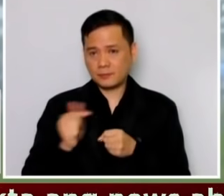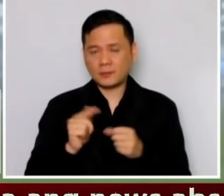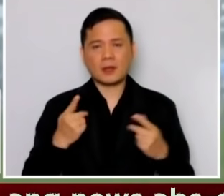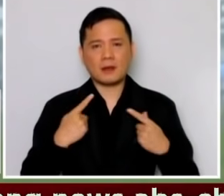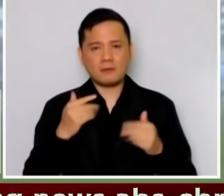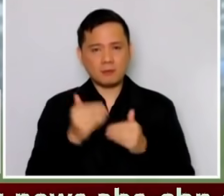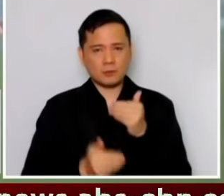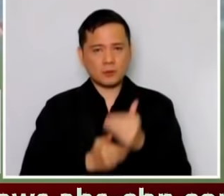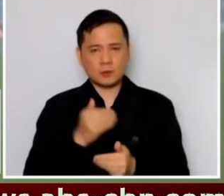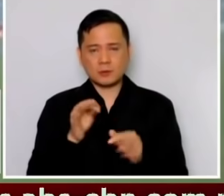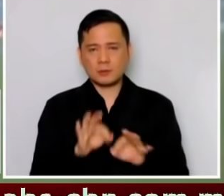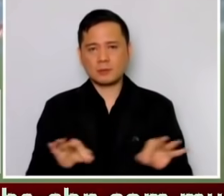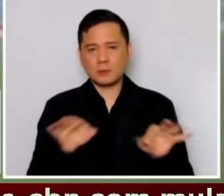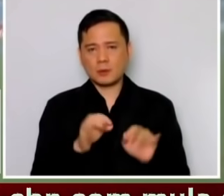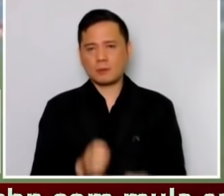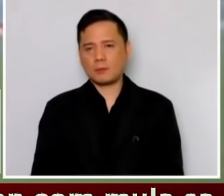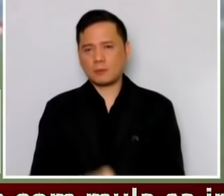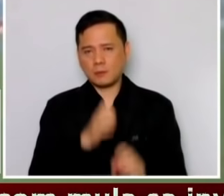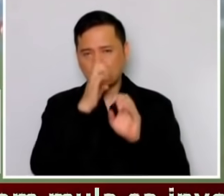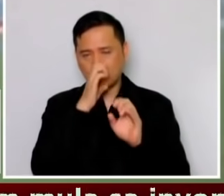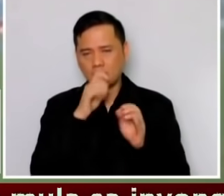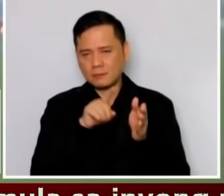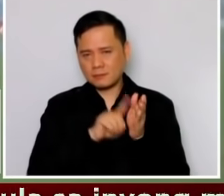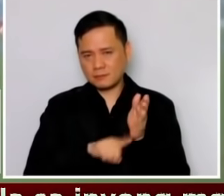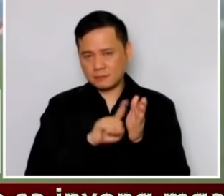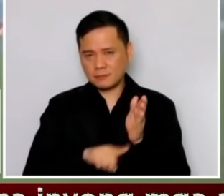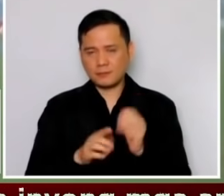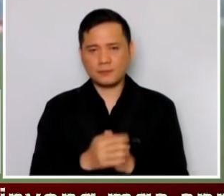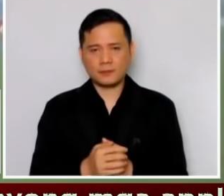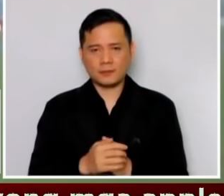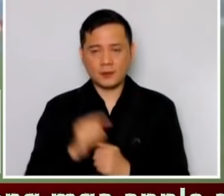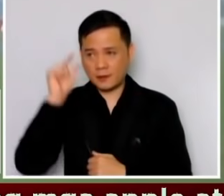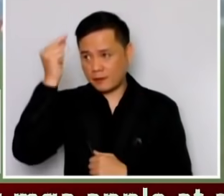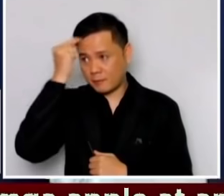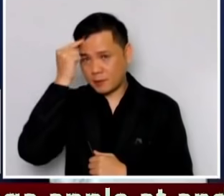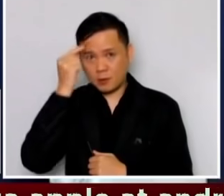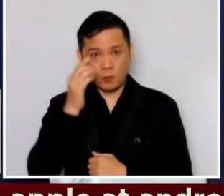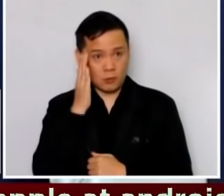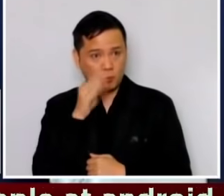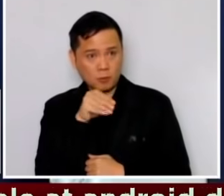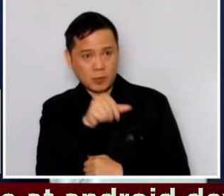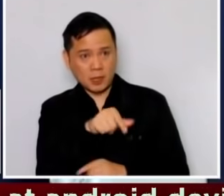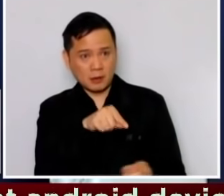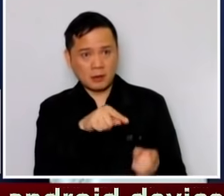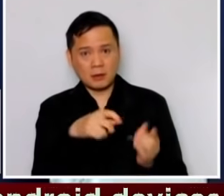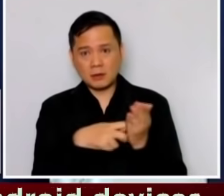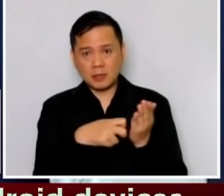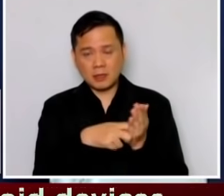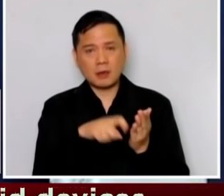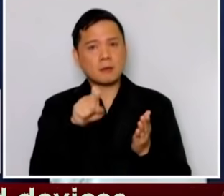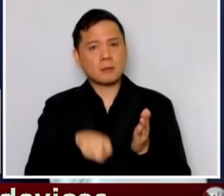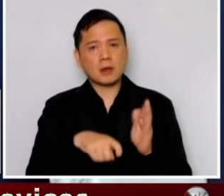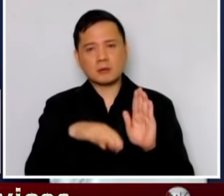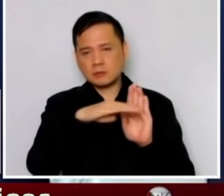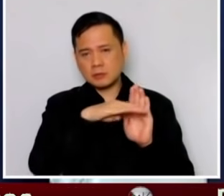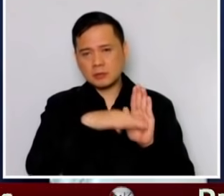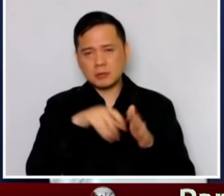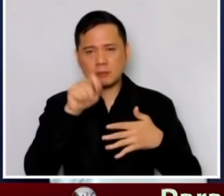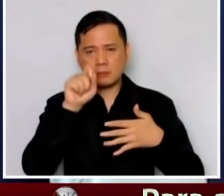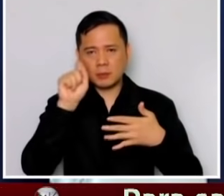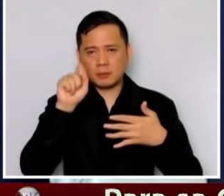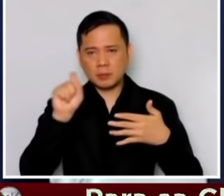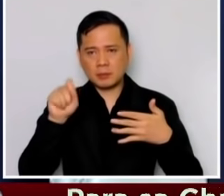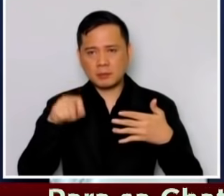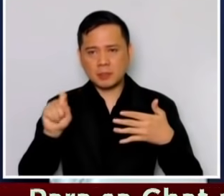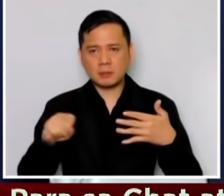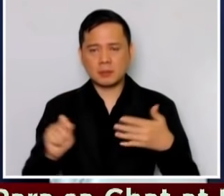ng pag-check ang mga pasaherong sasagutin ng gobyerno ang ticket. We will not refuse to help any Filipino